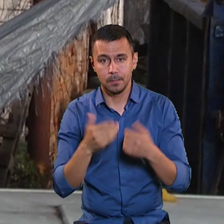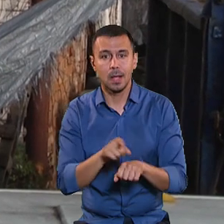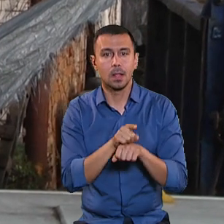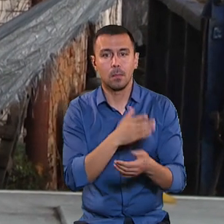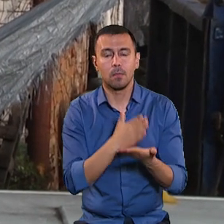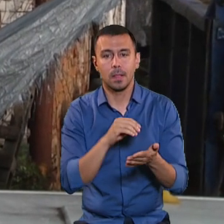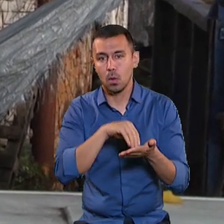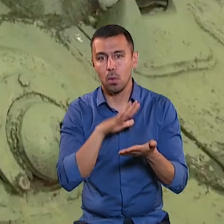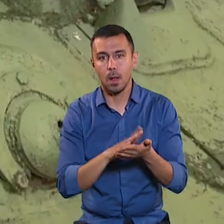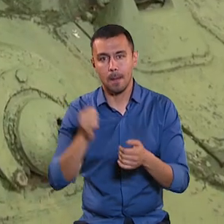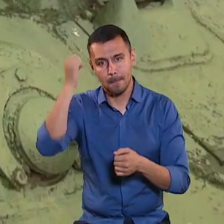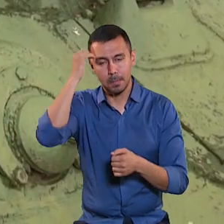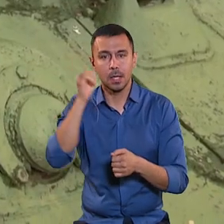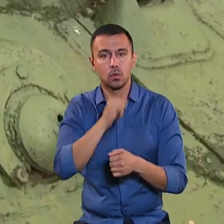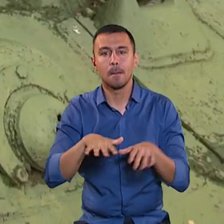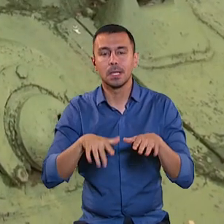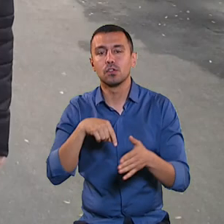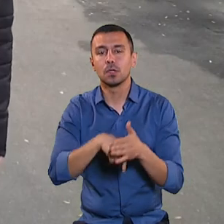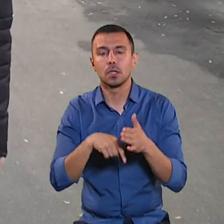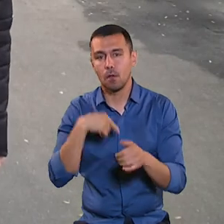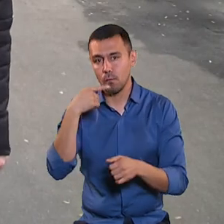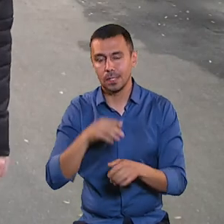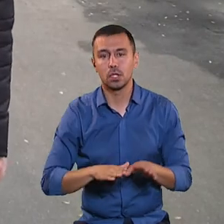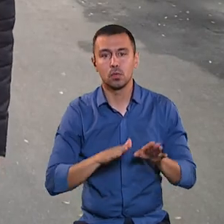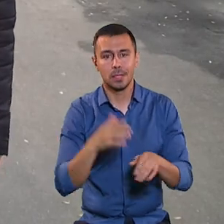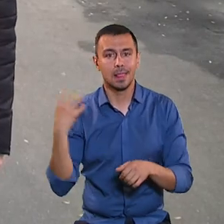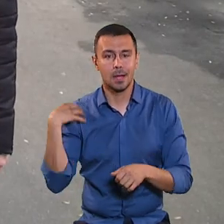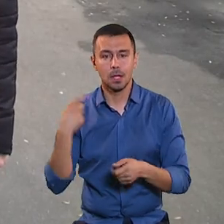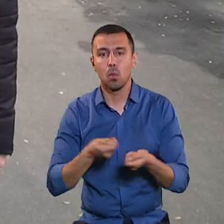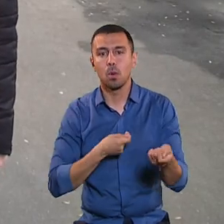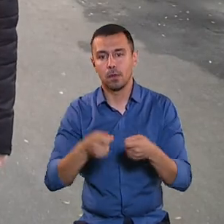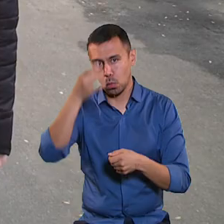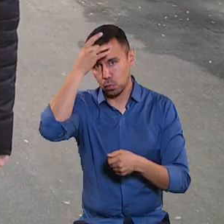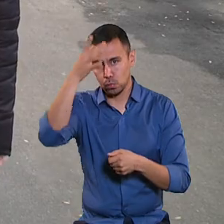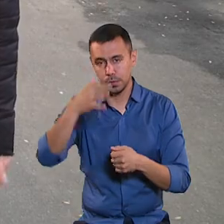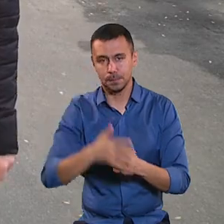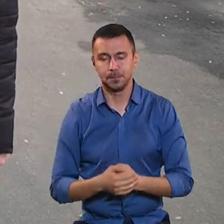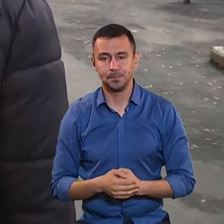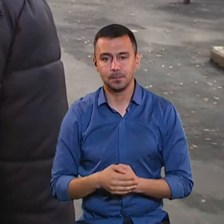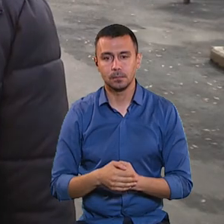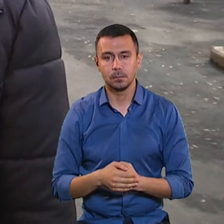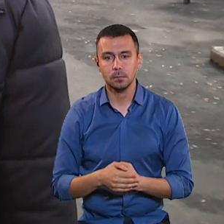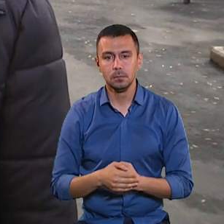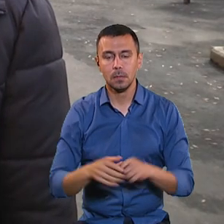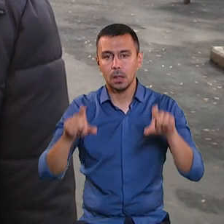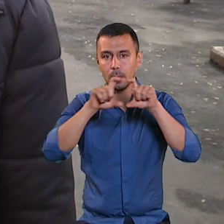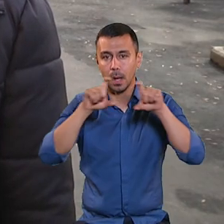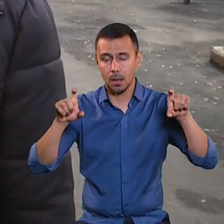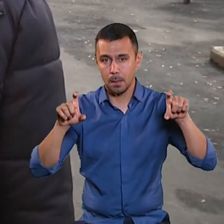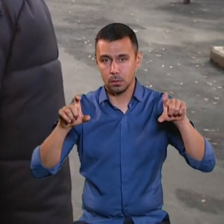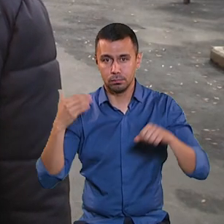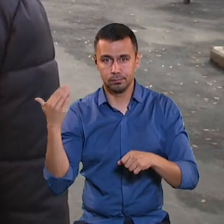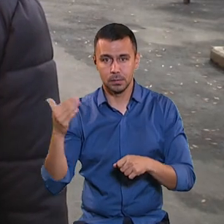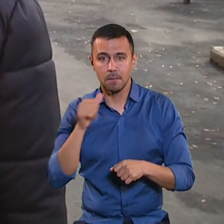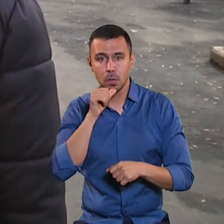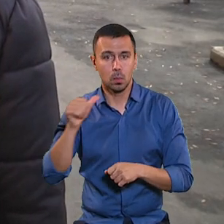перебуває на обліку як пам'ятка історії місцевого значення- говорить заступниця начальника управління культури Валентина Лукашук департаментом